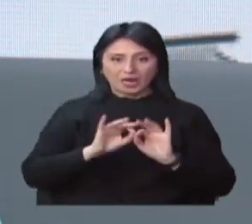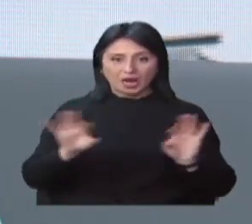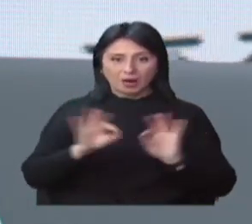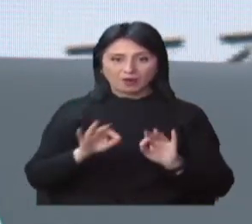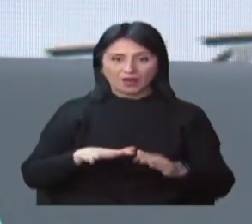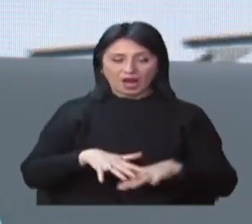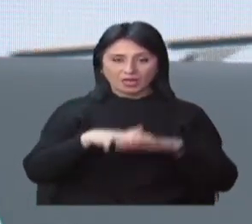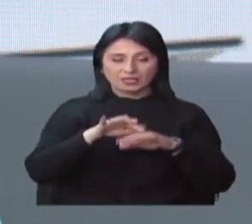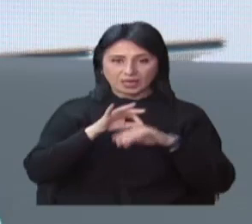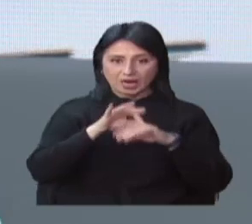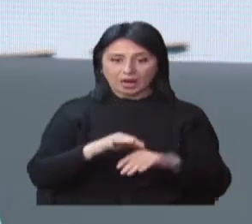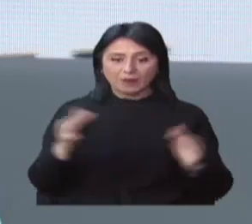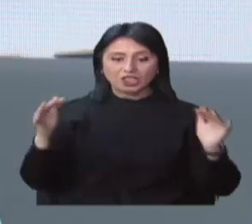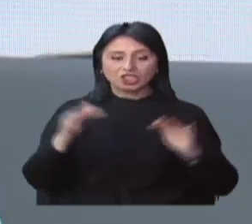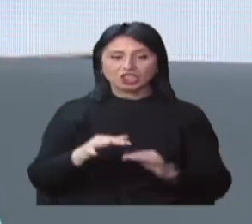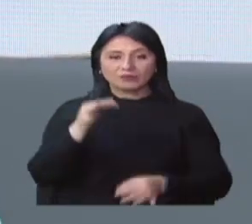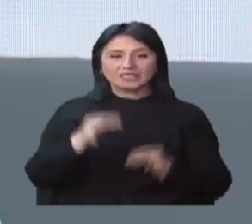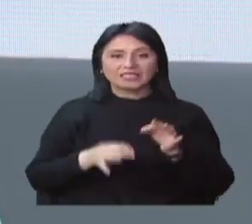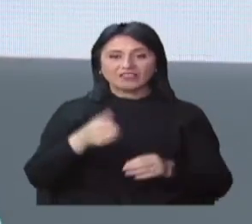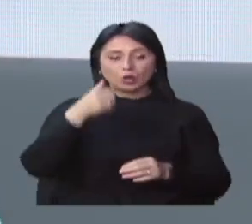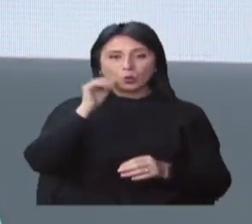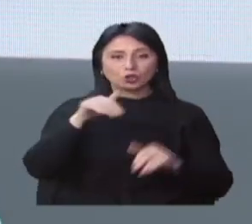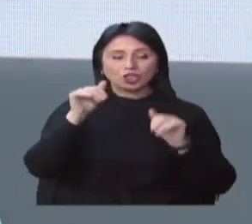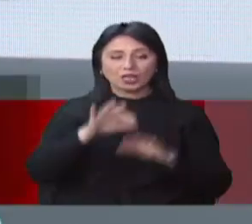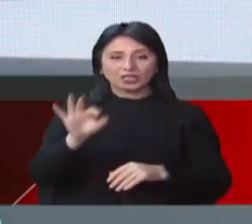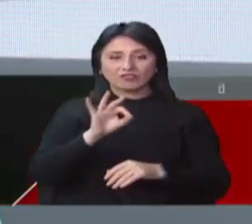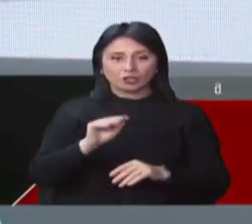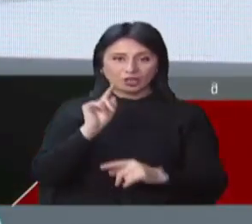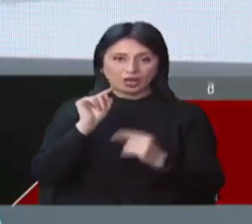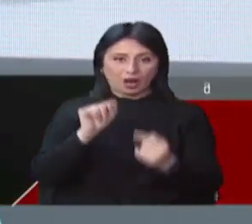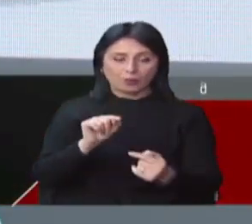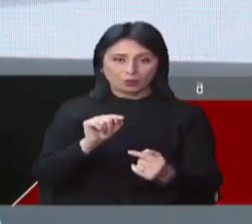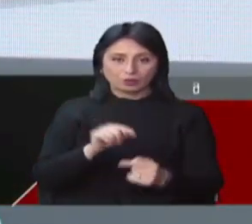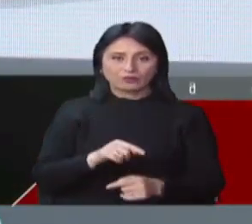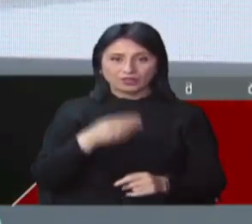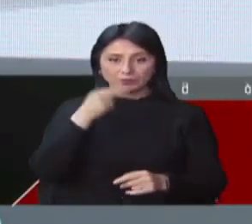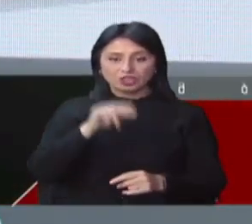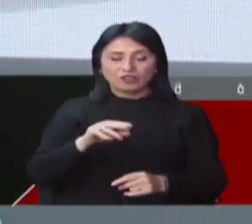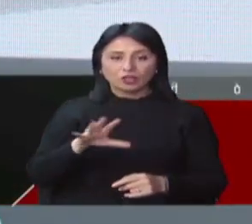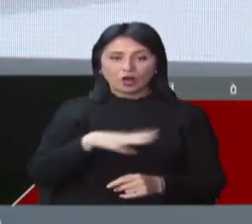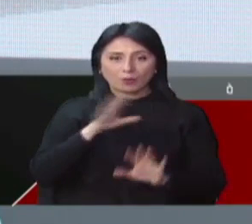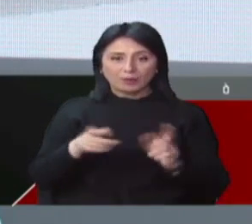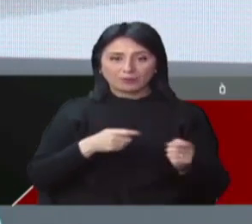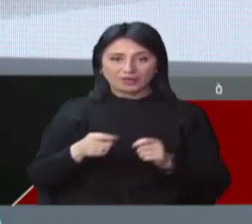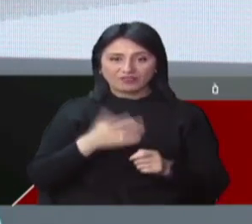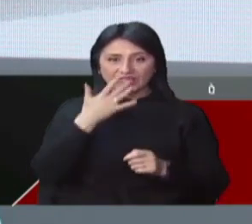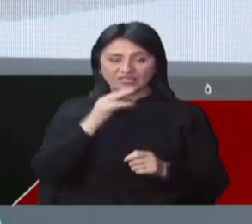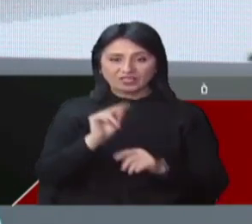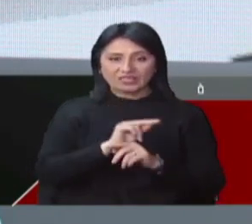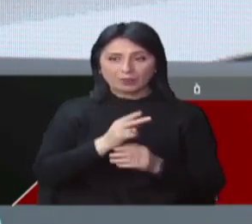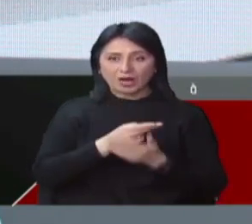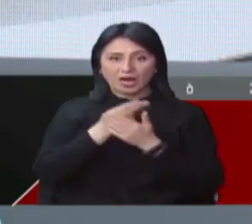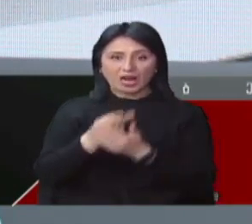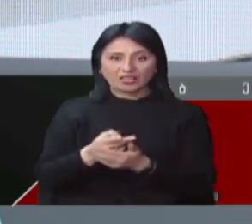გამოაცხადა და აქციაც გამართა. შეკრებილებმა სასამართლოს გუშინდელი გადაწყვეტილება გააპროტესტეს და მჟავრდებული ექს-პრეზიდენტის საზღვარგარეთ